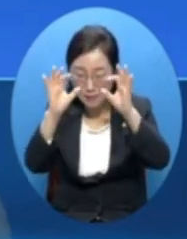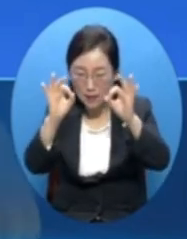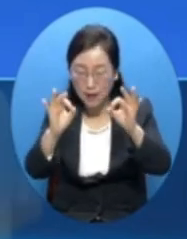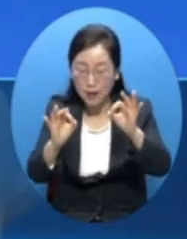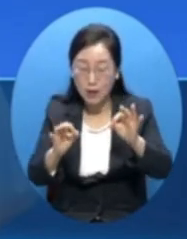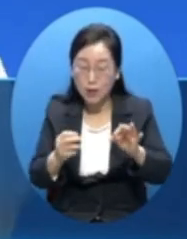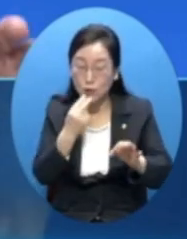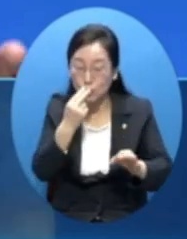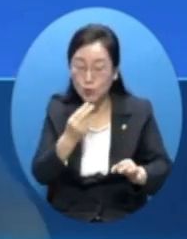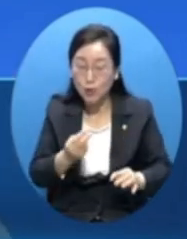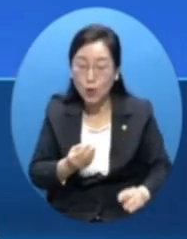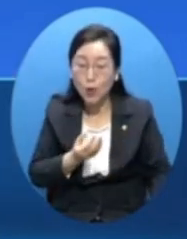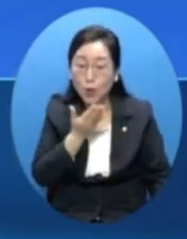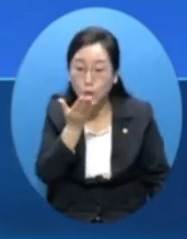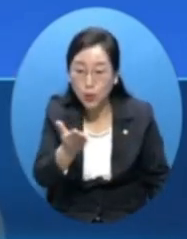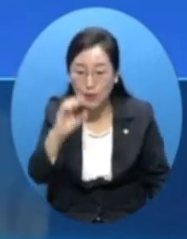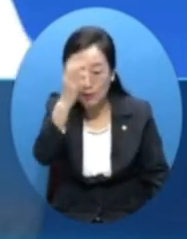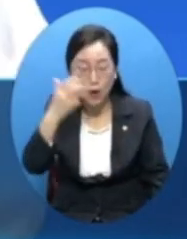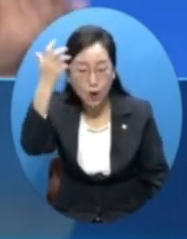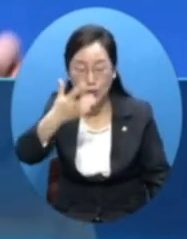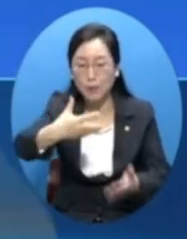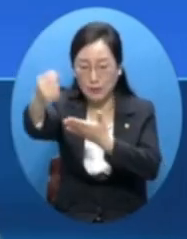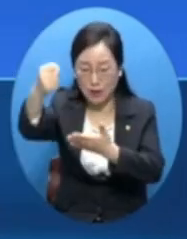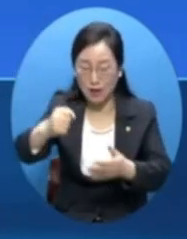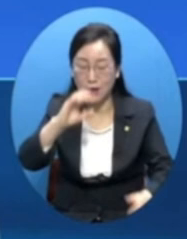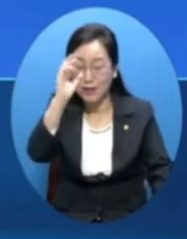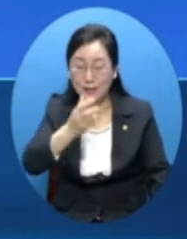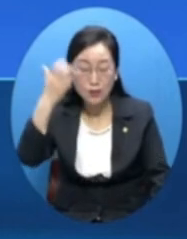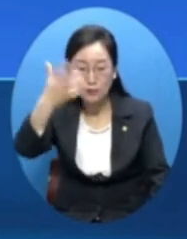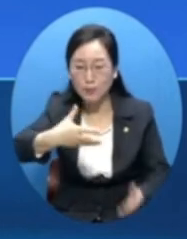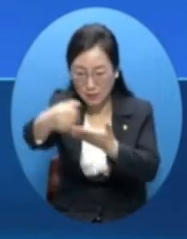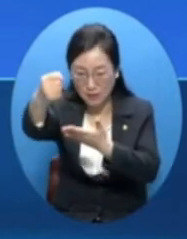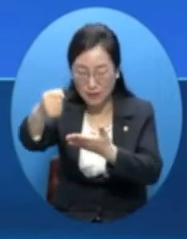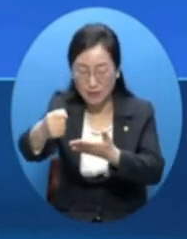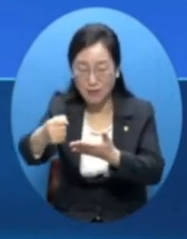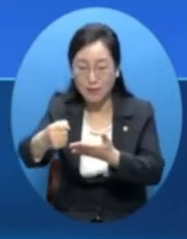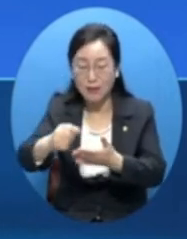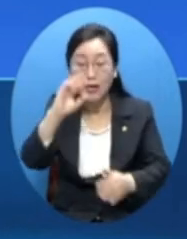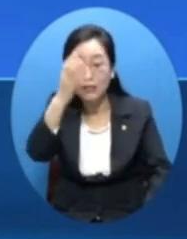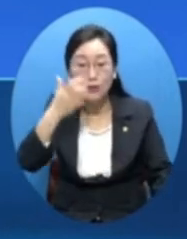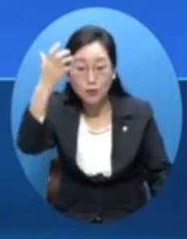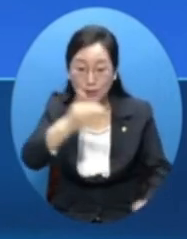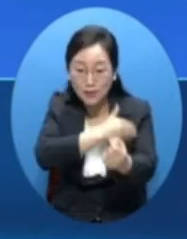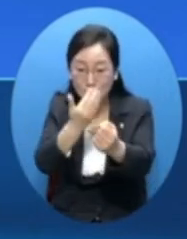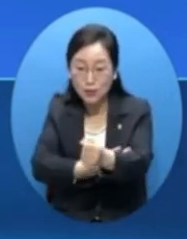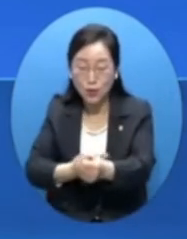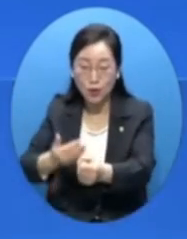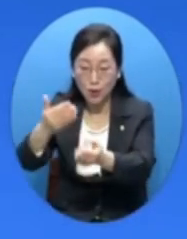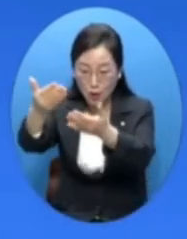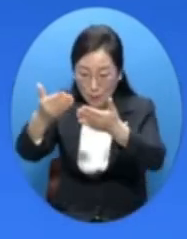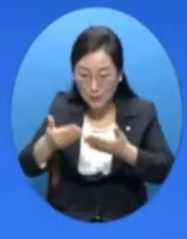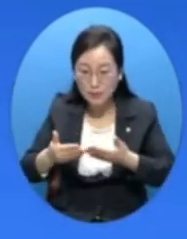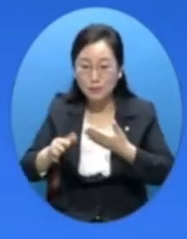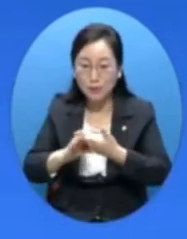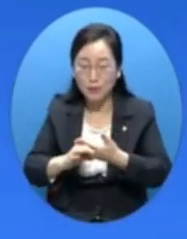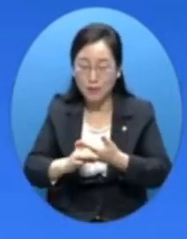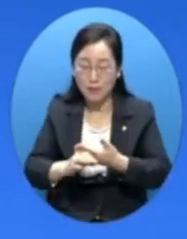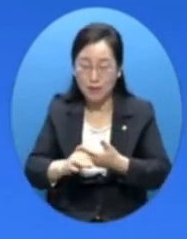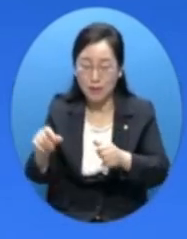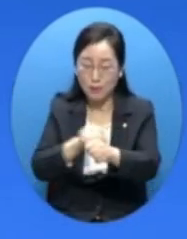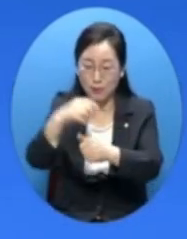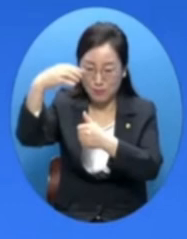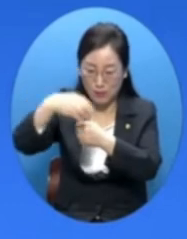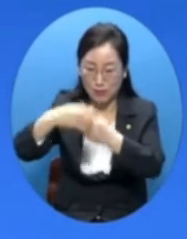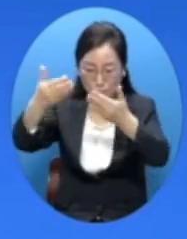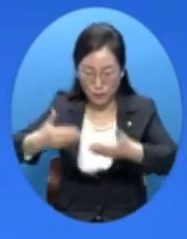이르시되 성령을 받으라. 성령을 받으라. 성령의 능력이 임할 때 우리는 사명자로 이 상을 향해 나갈 수가 있는